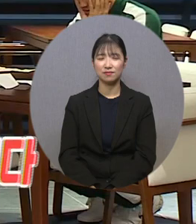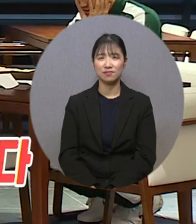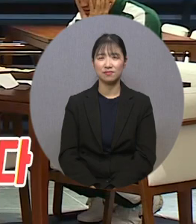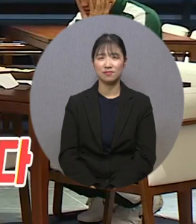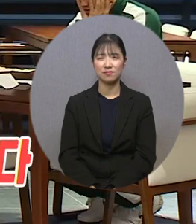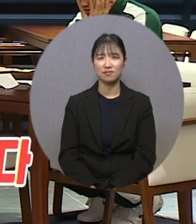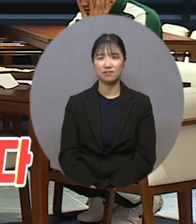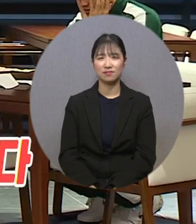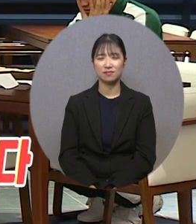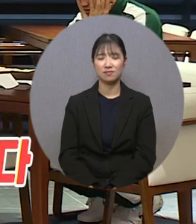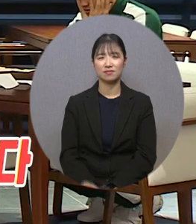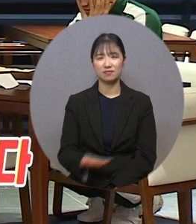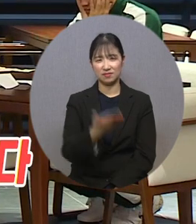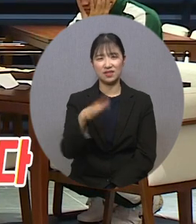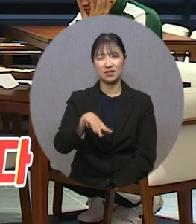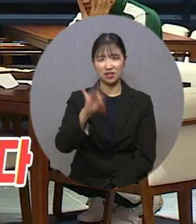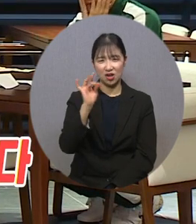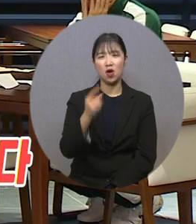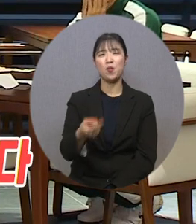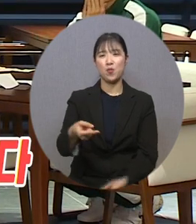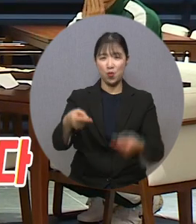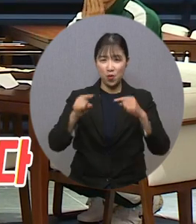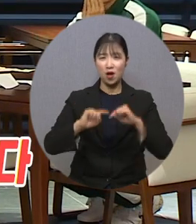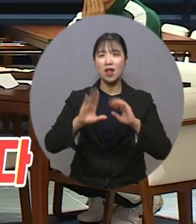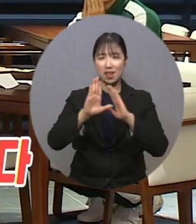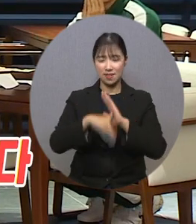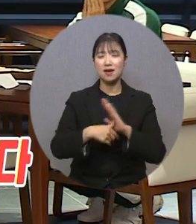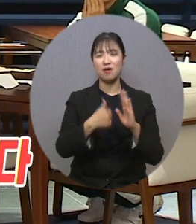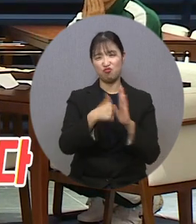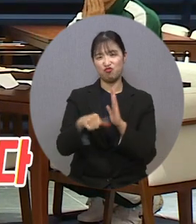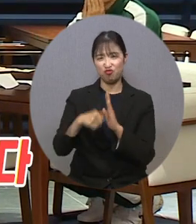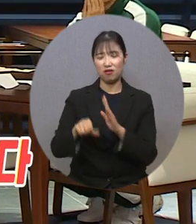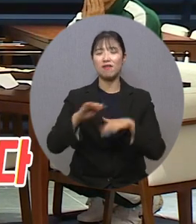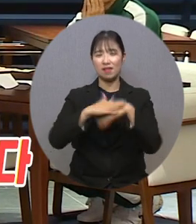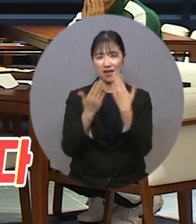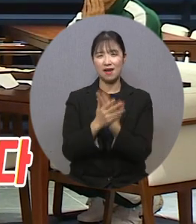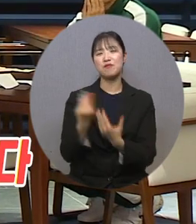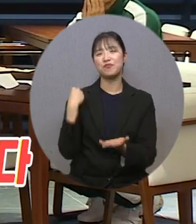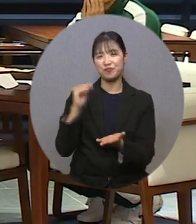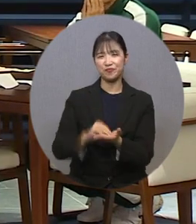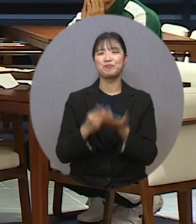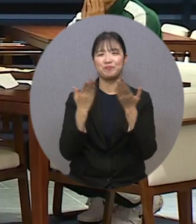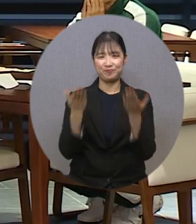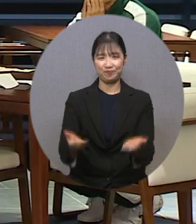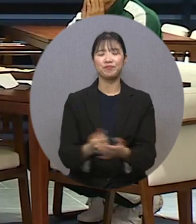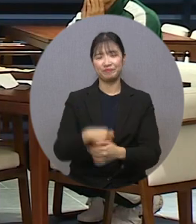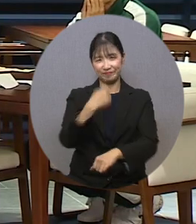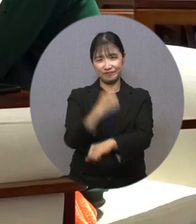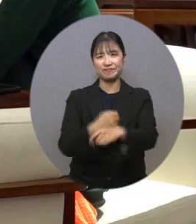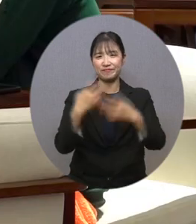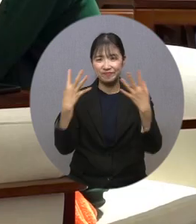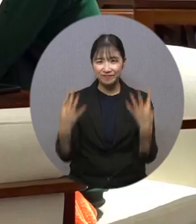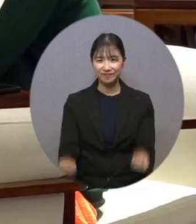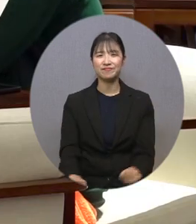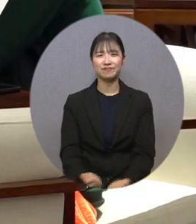있겠습니다. 여러분들이 처음 왔을 때 반납했던 모든 물품들은 다시 돌려드리도록 하겠고요. 고생